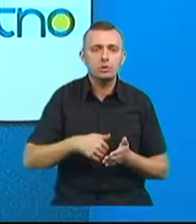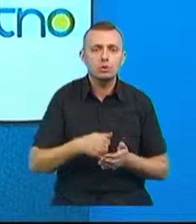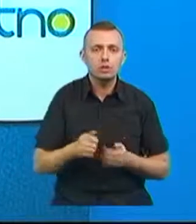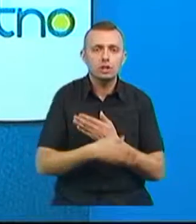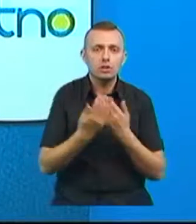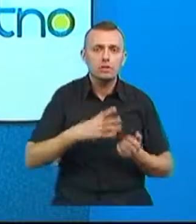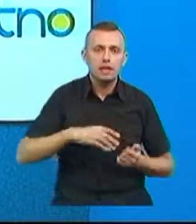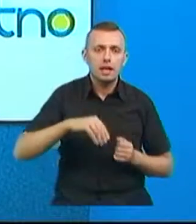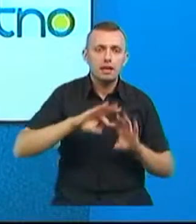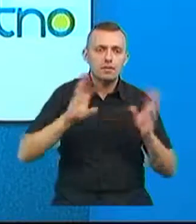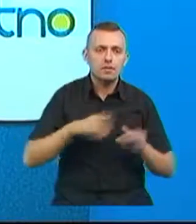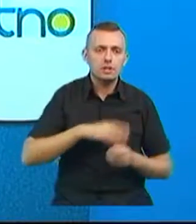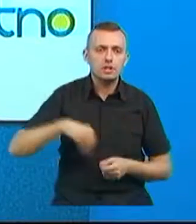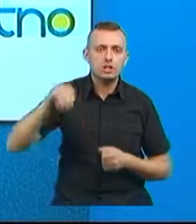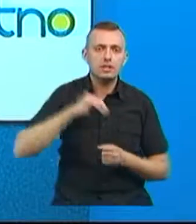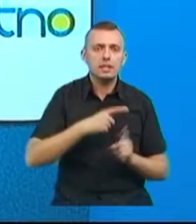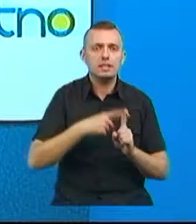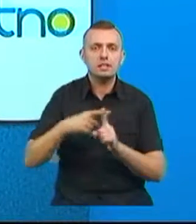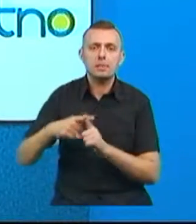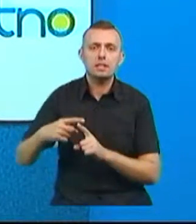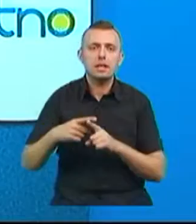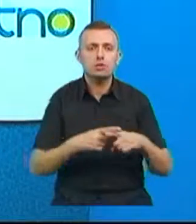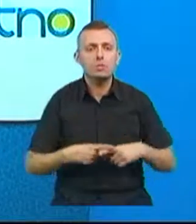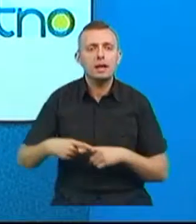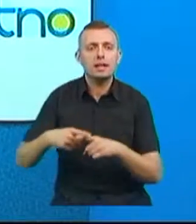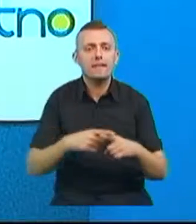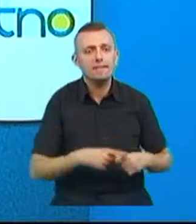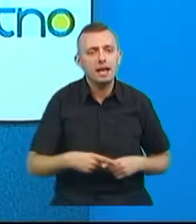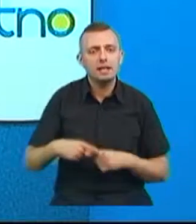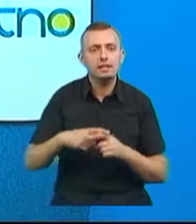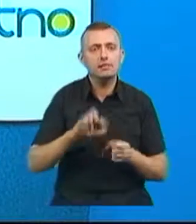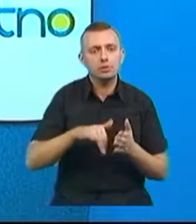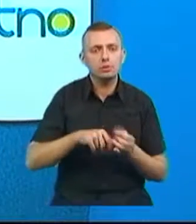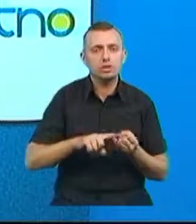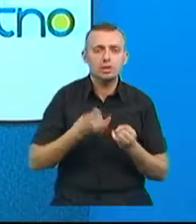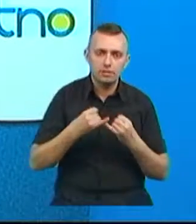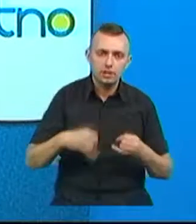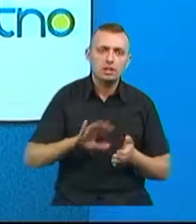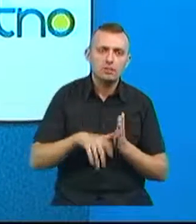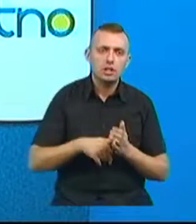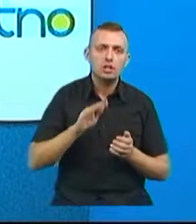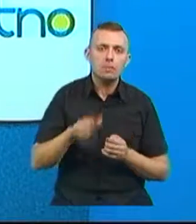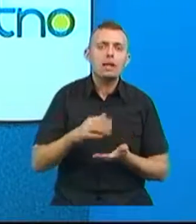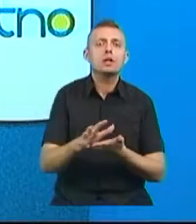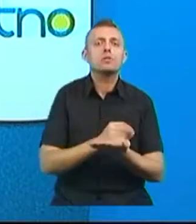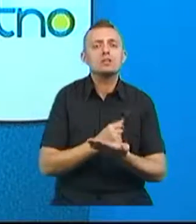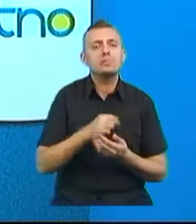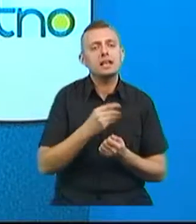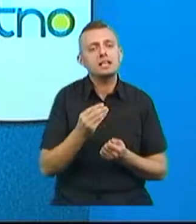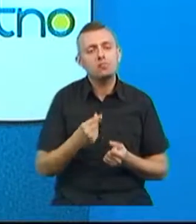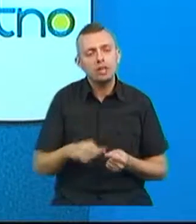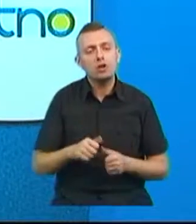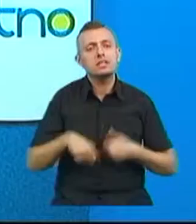przy okazji Wszystkich Świętych na Kutnowskim Cmentarzu Parafialnym, ale także i w Krośniewicach, Towarzystwo Przyjaciół Ziemi Kutnowskiej